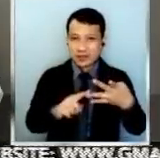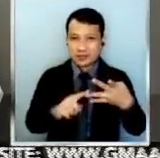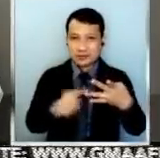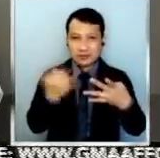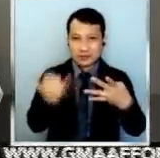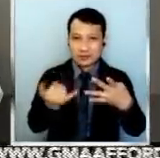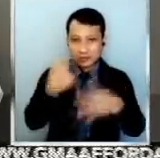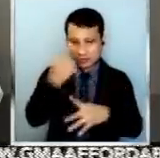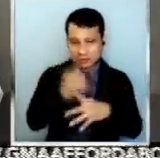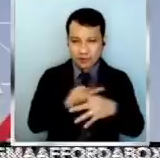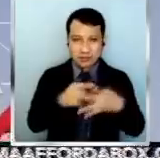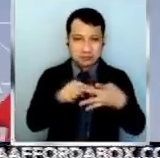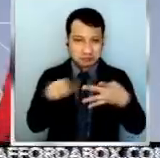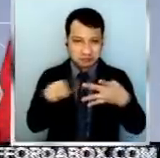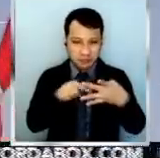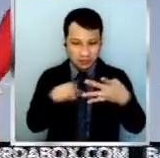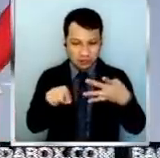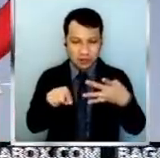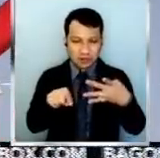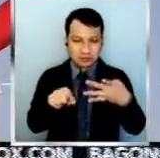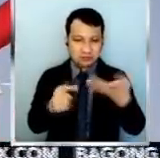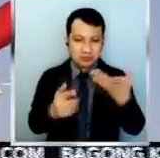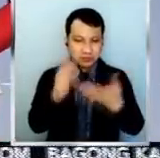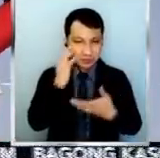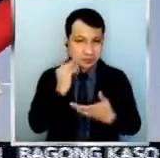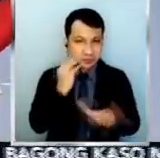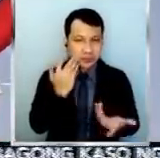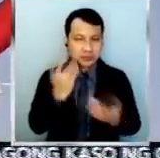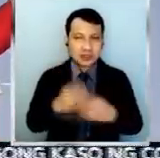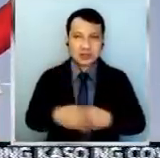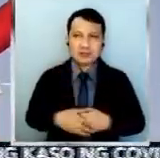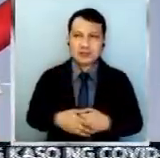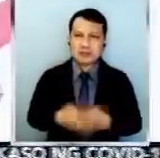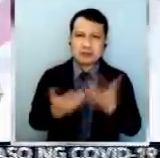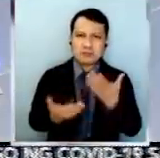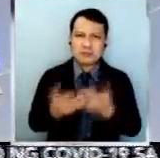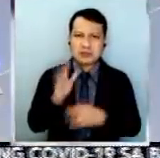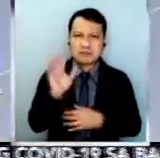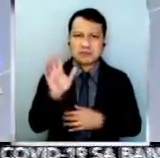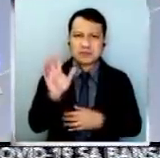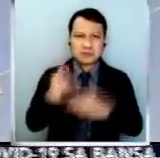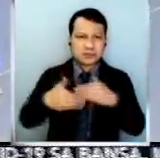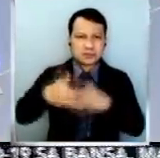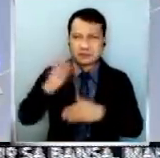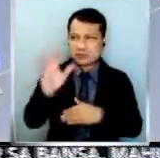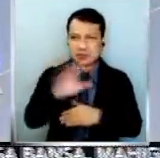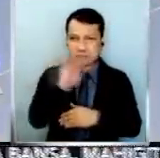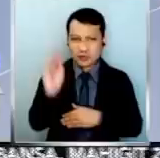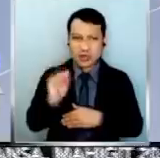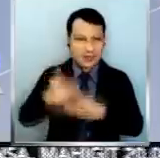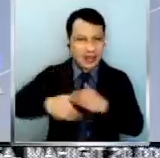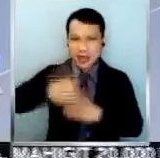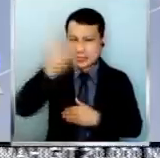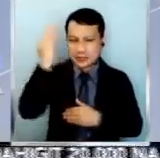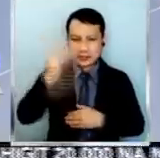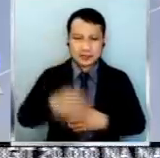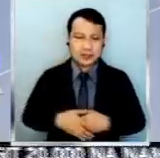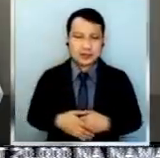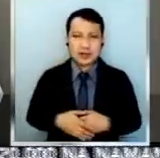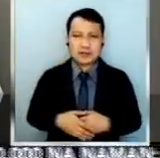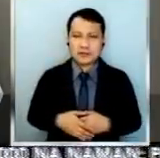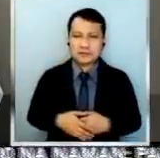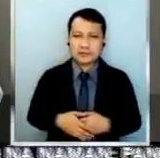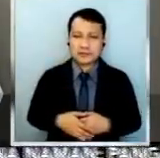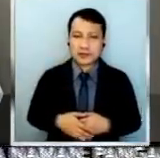is 50% higher than yung reproduction number ng previous variant. Secondly, when we